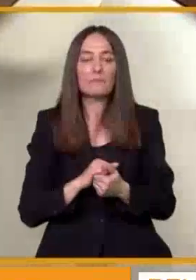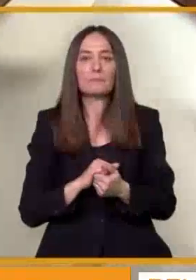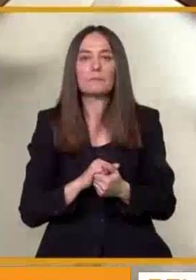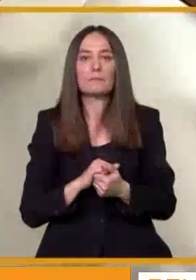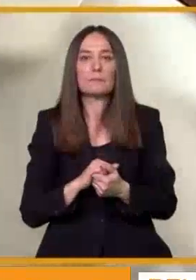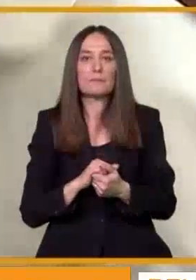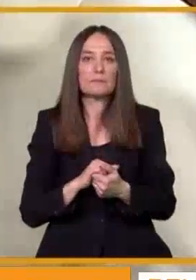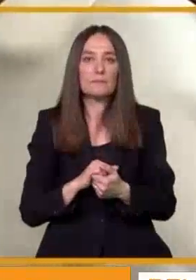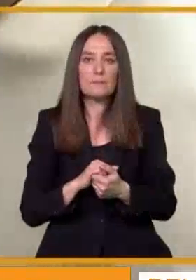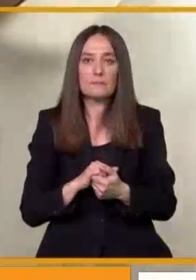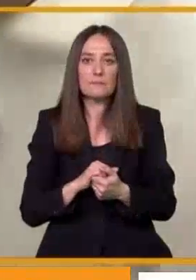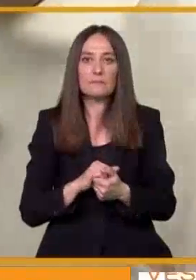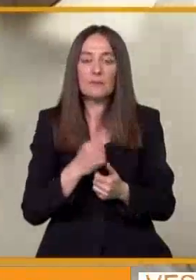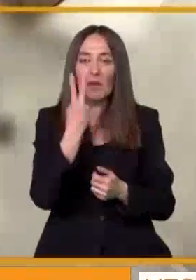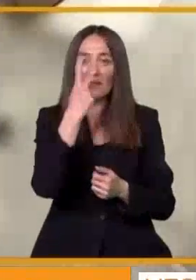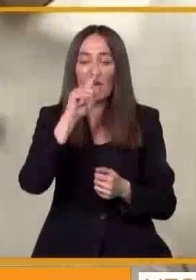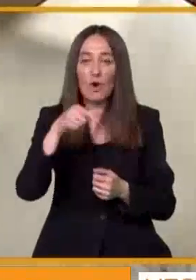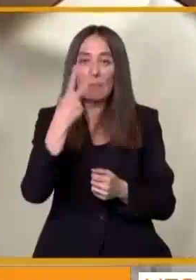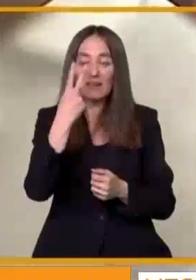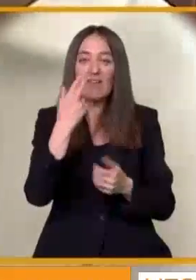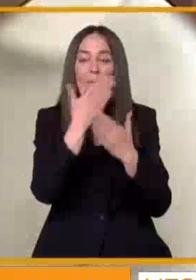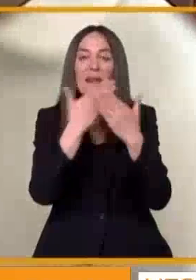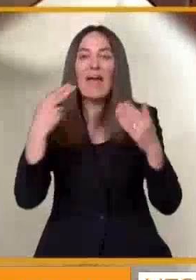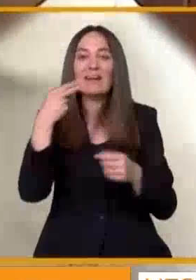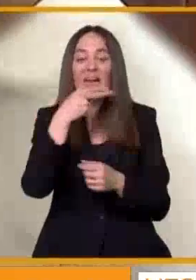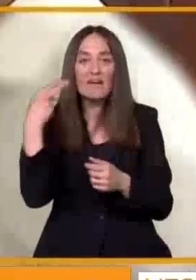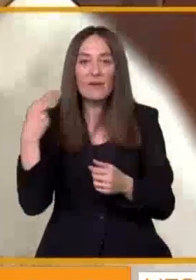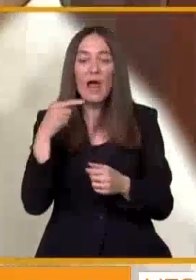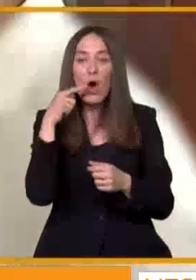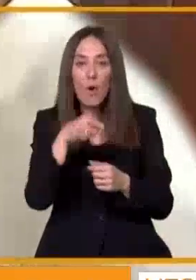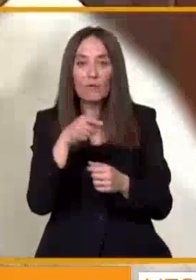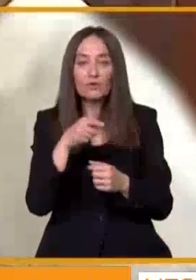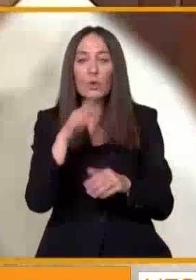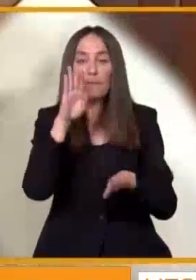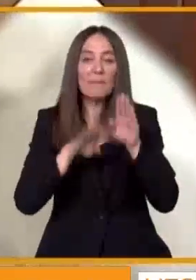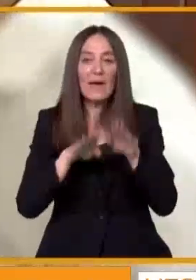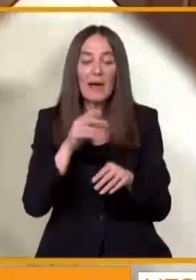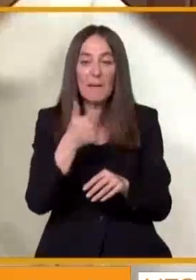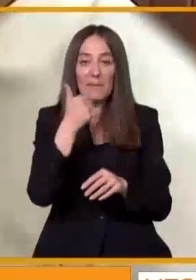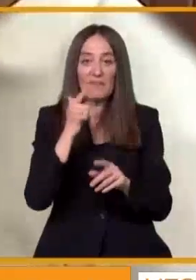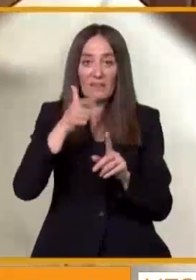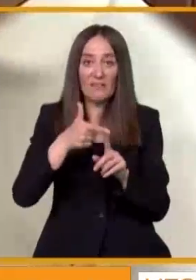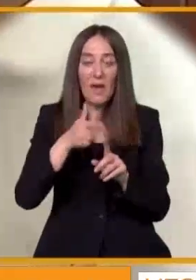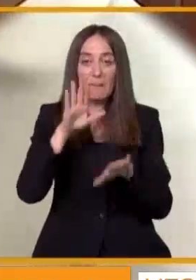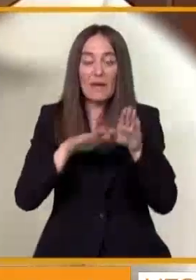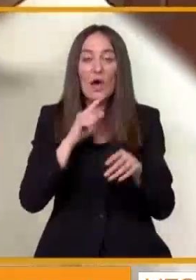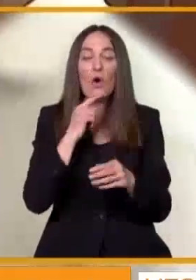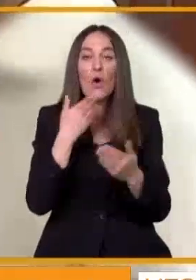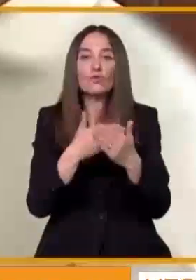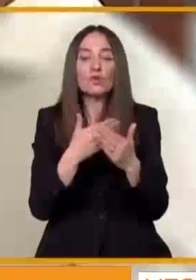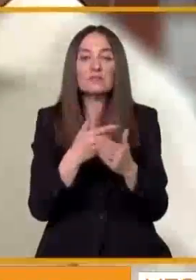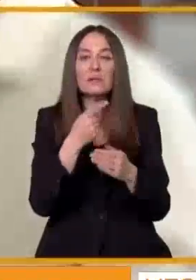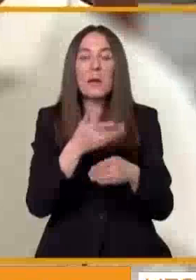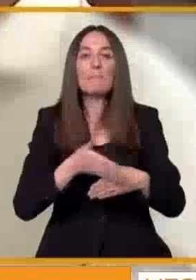milijardi dinara, 2,2 milijarde evra. Dakle, ovo su mere, ove prve dve mere koje se odnose na to da